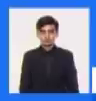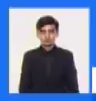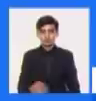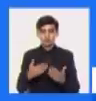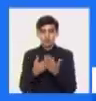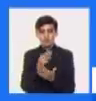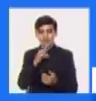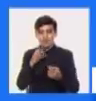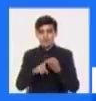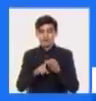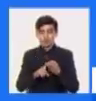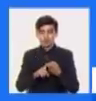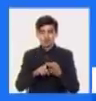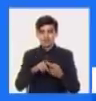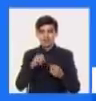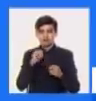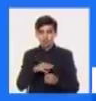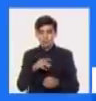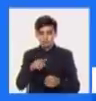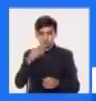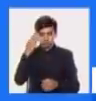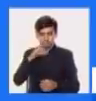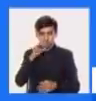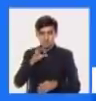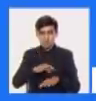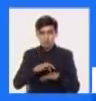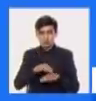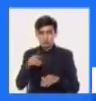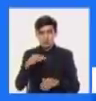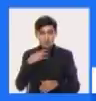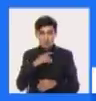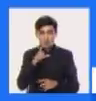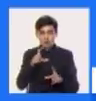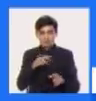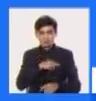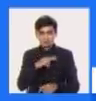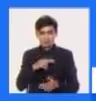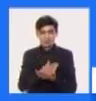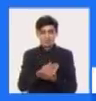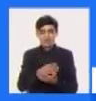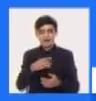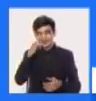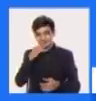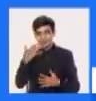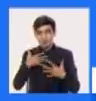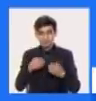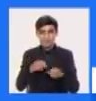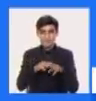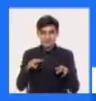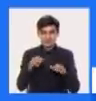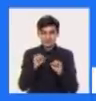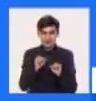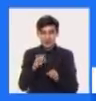Жаңа коронавирустық инфекциядан гөрі бұл белгісіз аурудан адам өлімі көп. Қазақстанның денсаулық сақтау министрлігі және басқа да